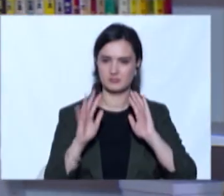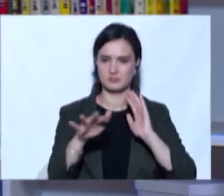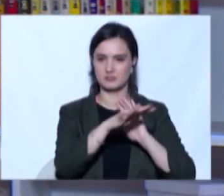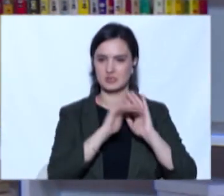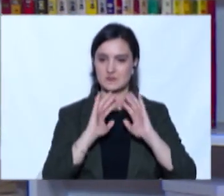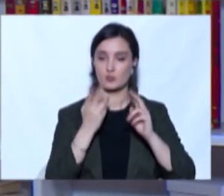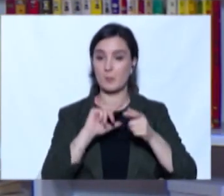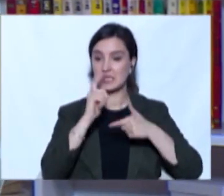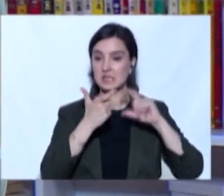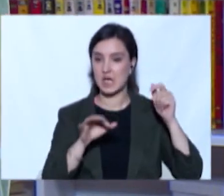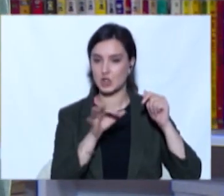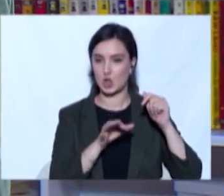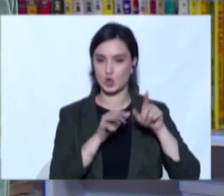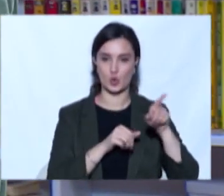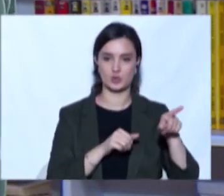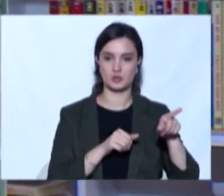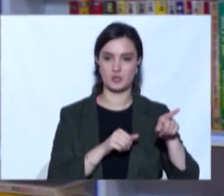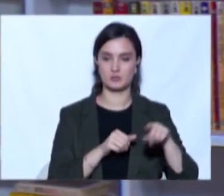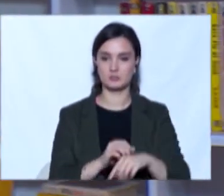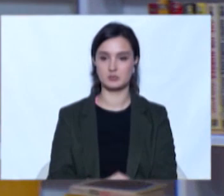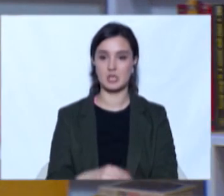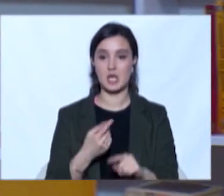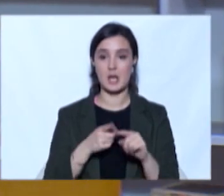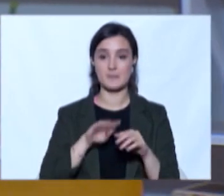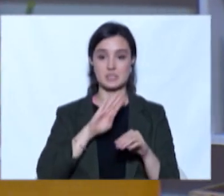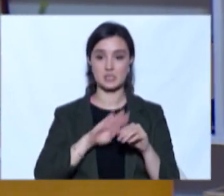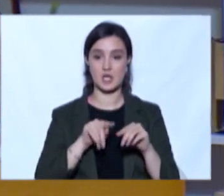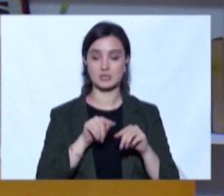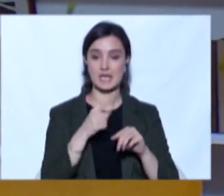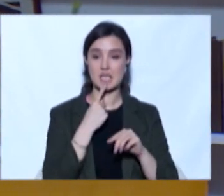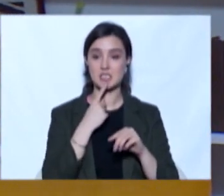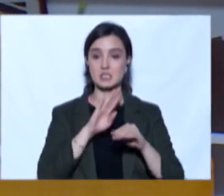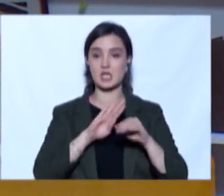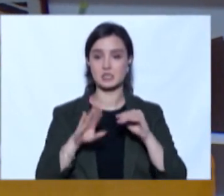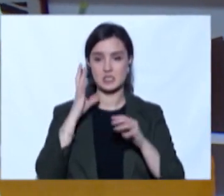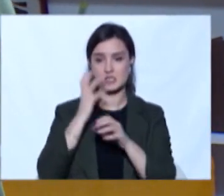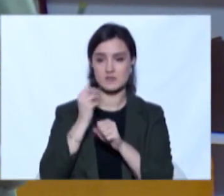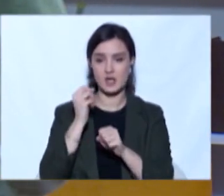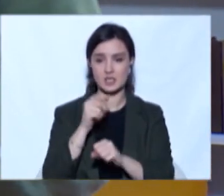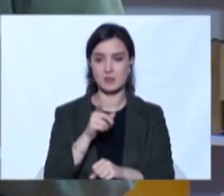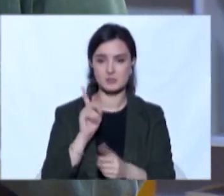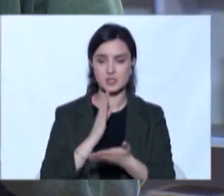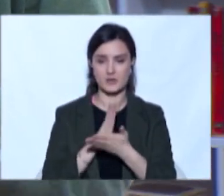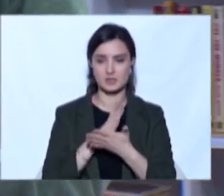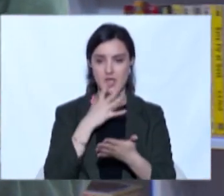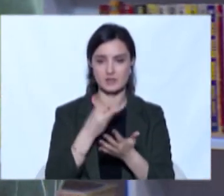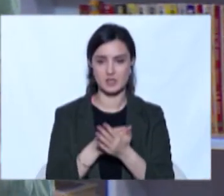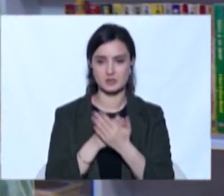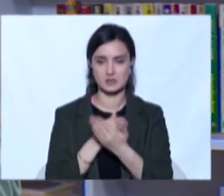რადგან ის მთიანი რეგიონია. გარდა ამისა, გარდა ენისა, სვანებს აქვთ